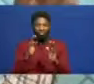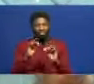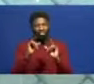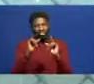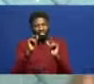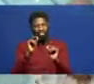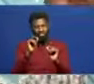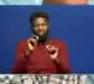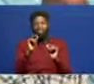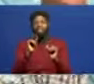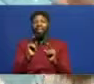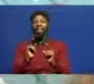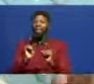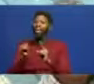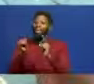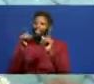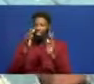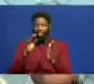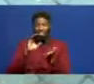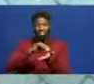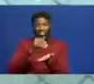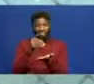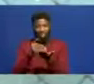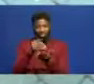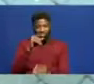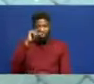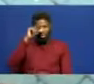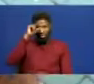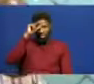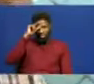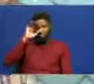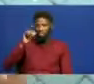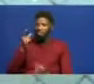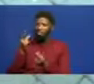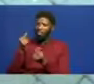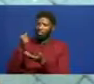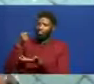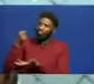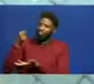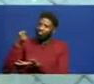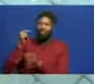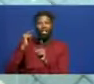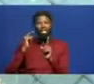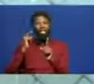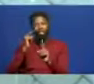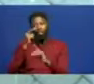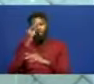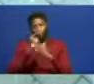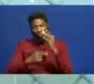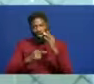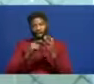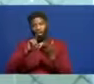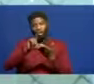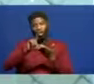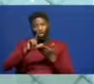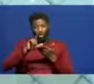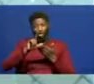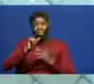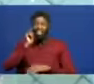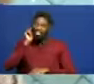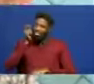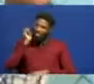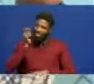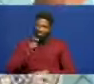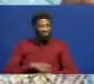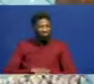Fund ni asina serikali ilitoa ili tuwapunguzie karama ya kuomba pesa. Hapo